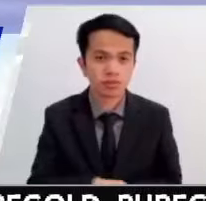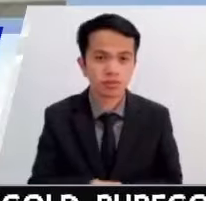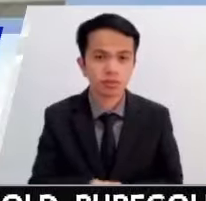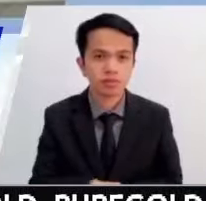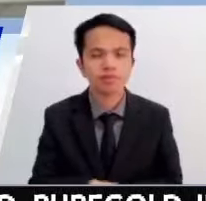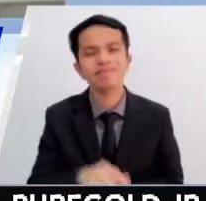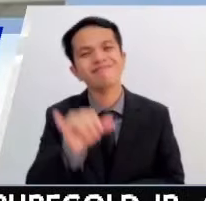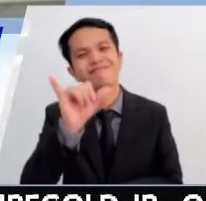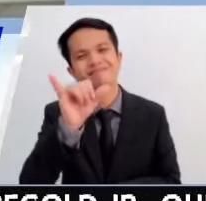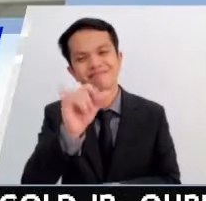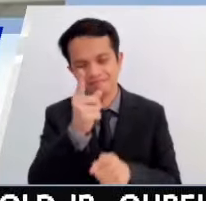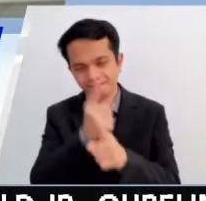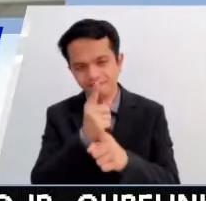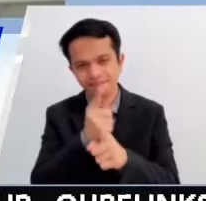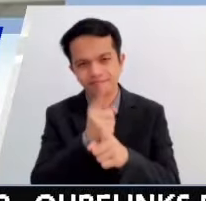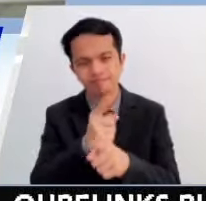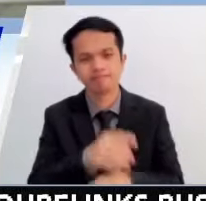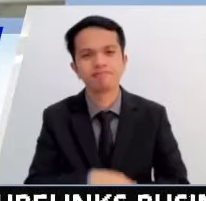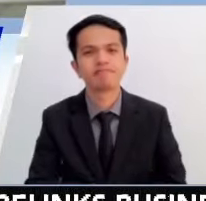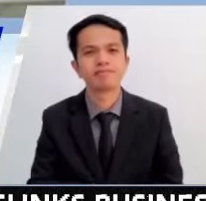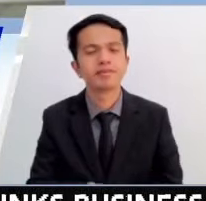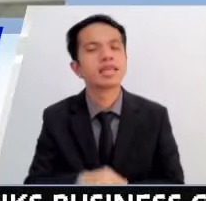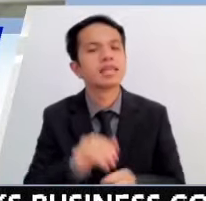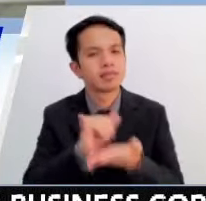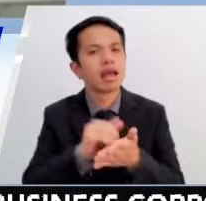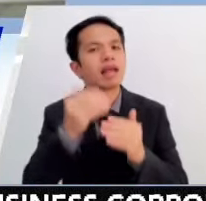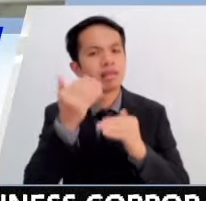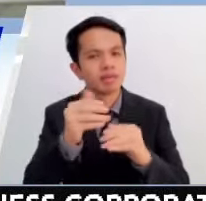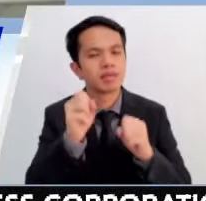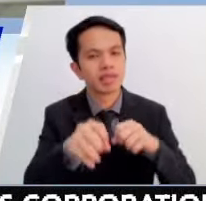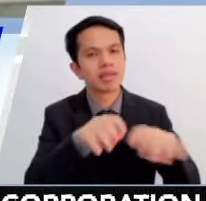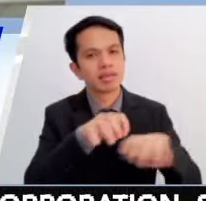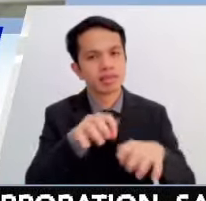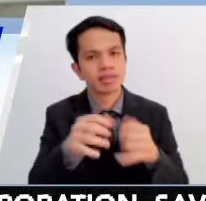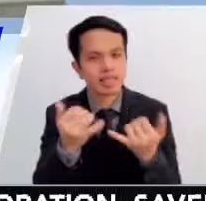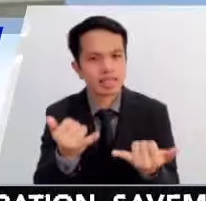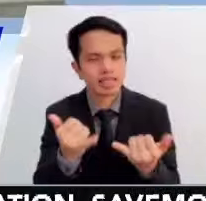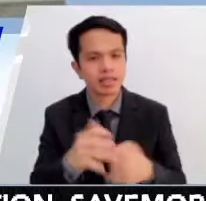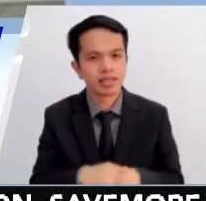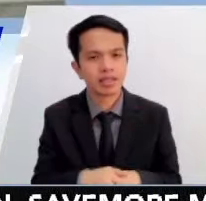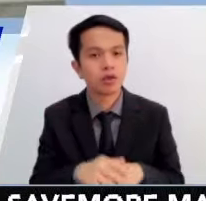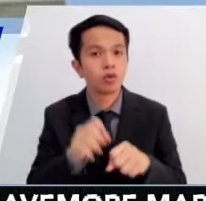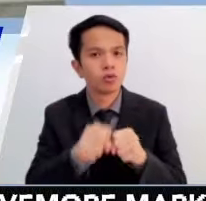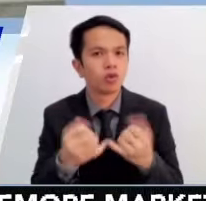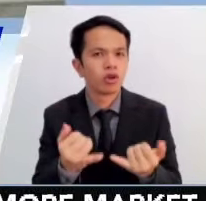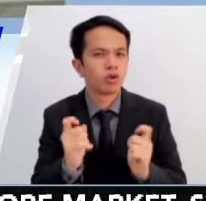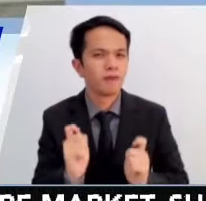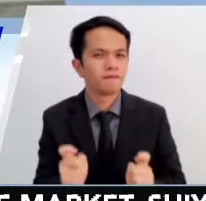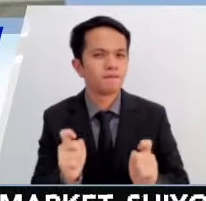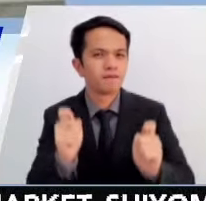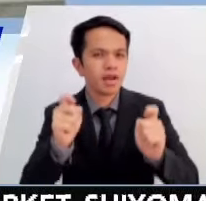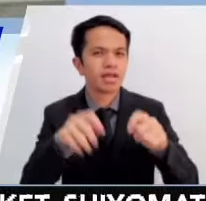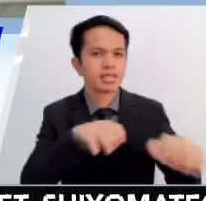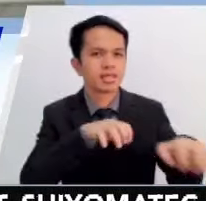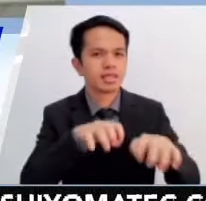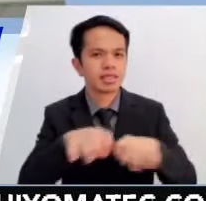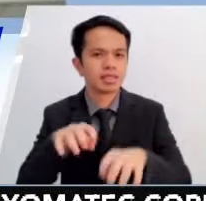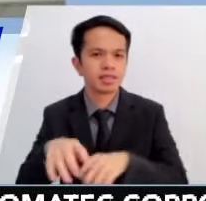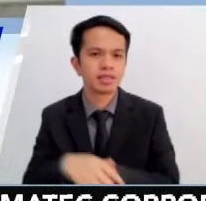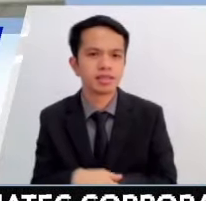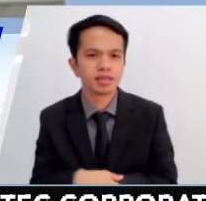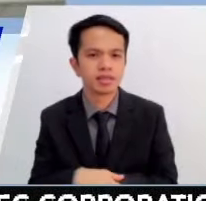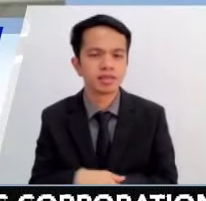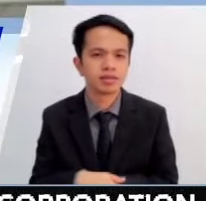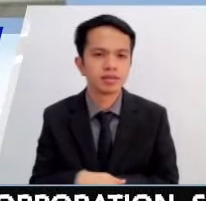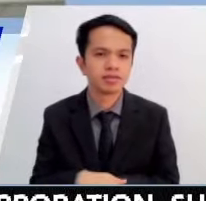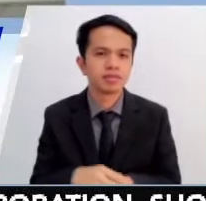Yes, Rafi. That's the limit of what they can do at this point. Mm-hmm. So minamadali po natin ang mga yan na